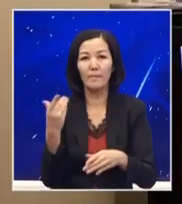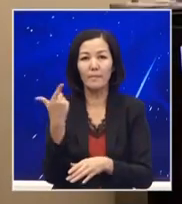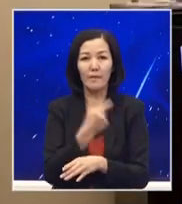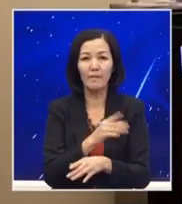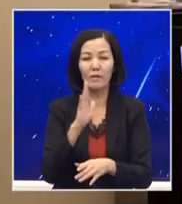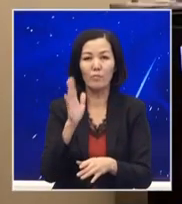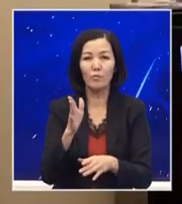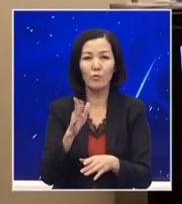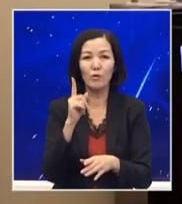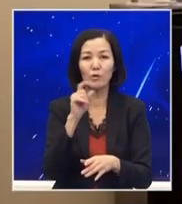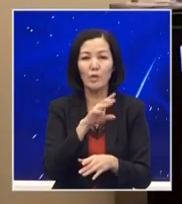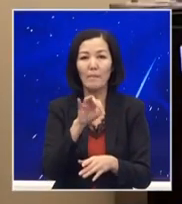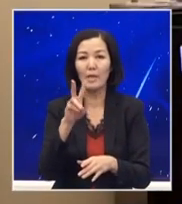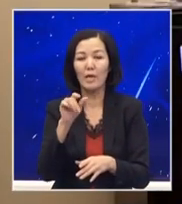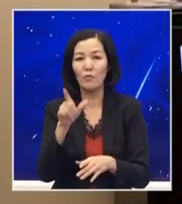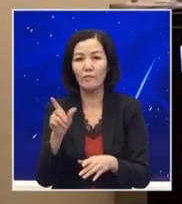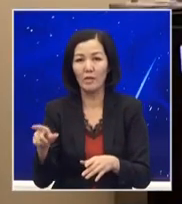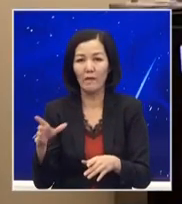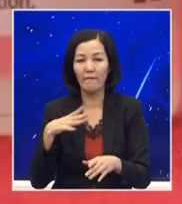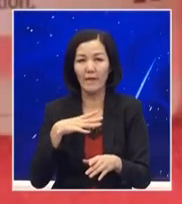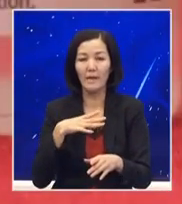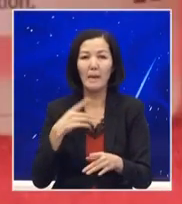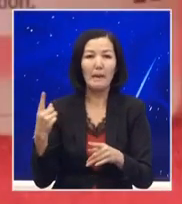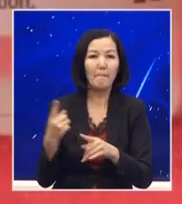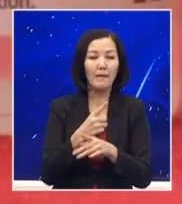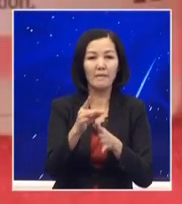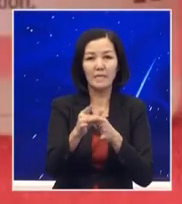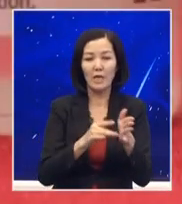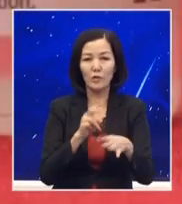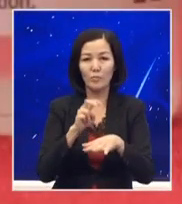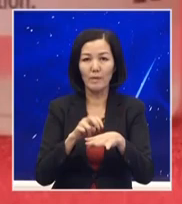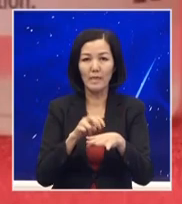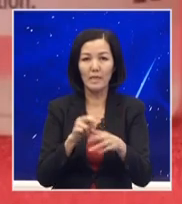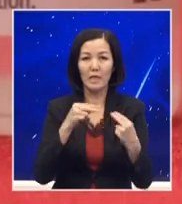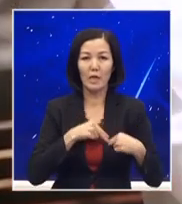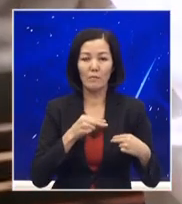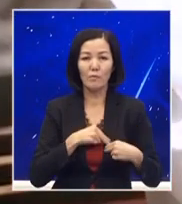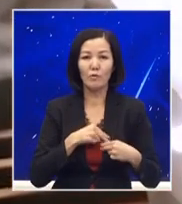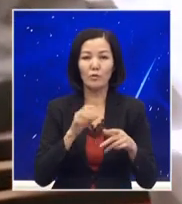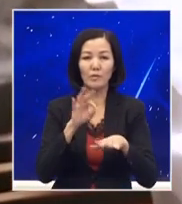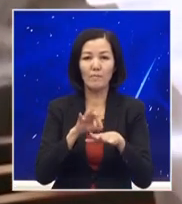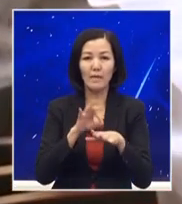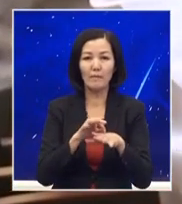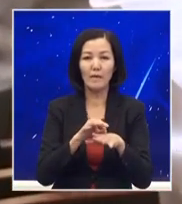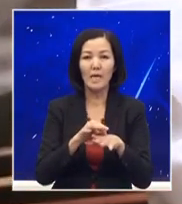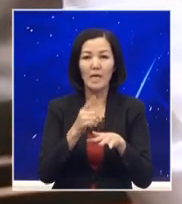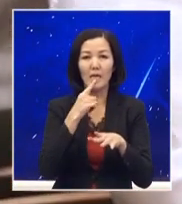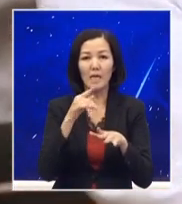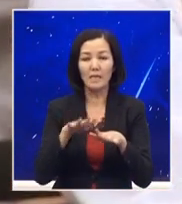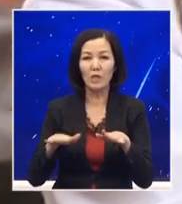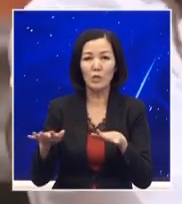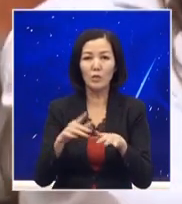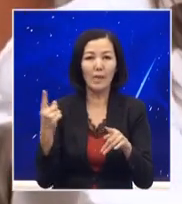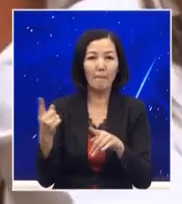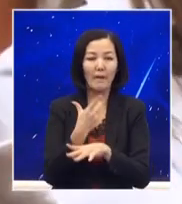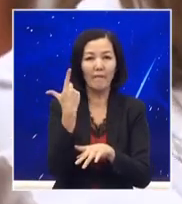будут около 100 миллионов американцев. Первоочередники – медики, работающие с пациентами в красных зонах. Первая